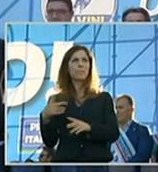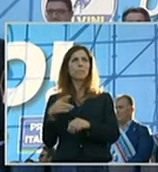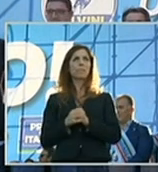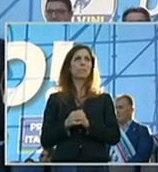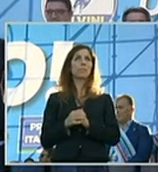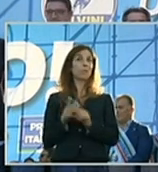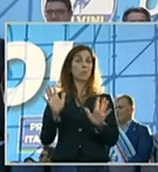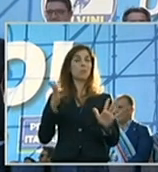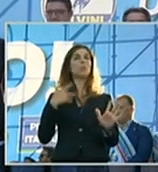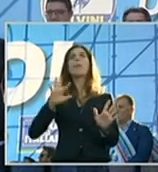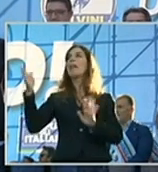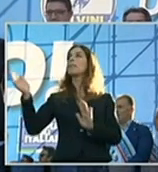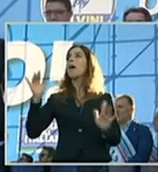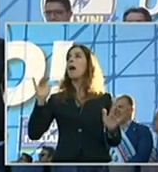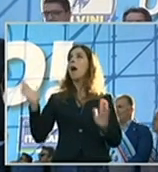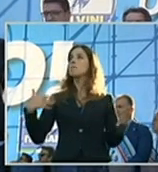C'è un'altra emergenza?